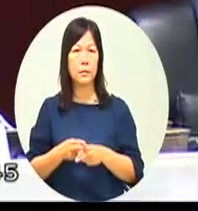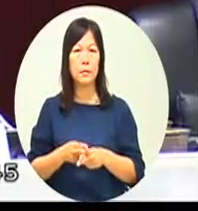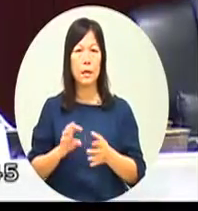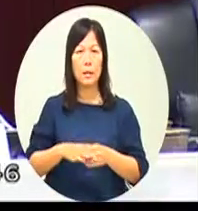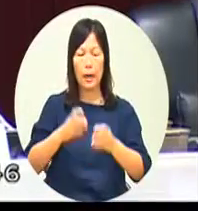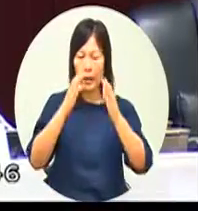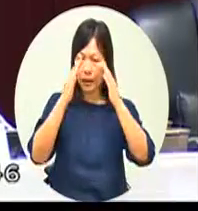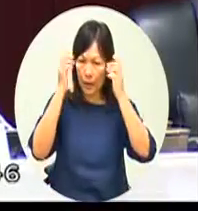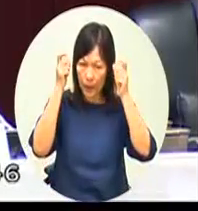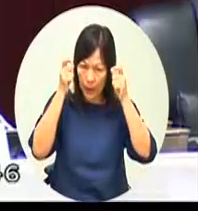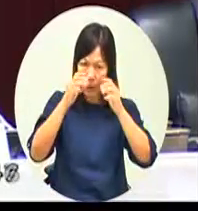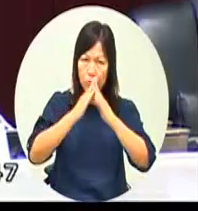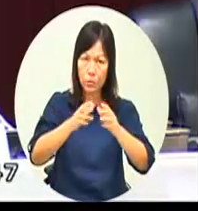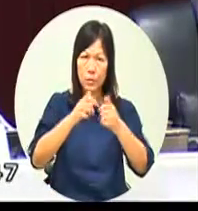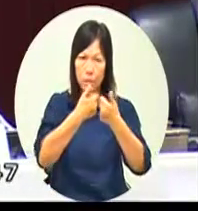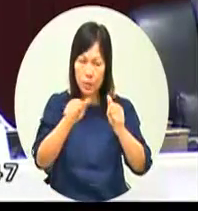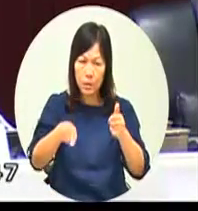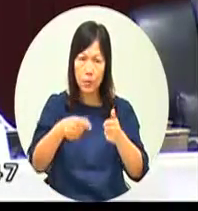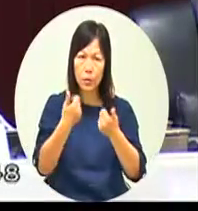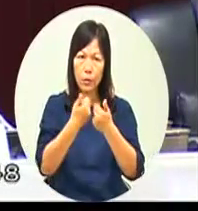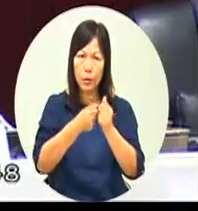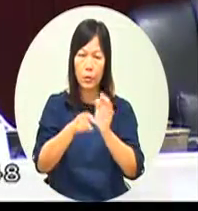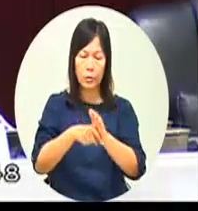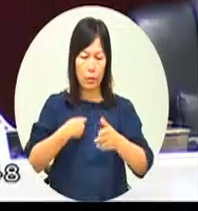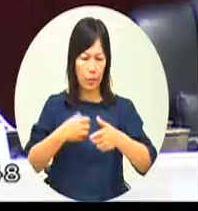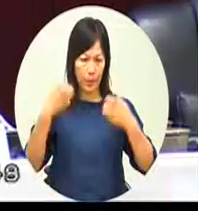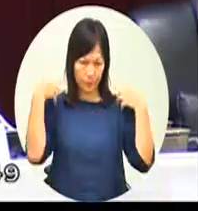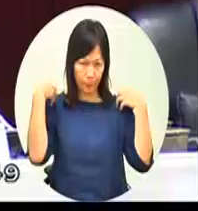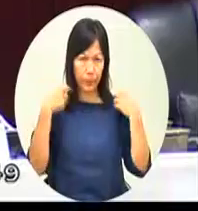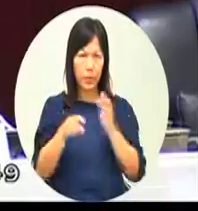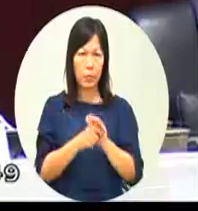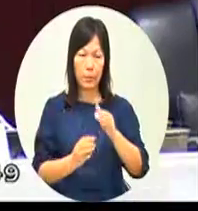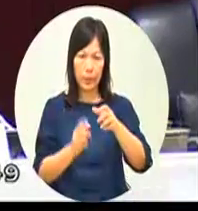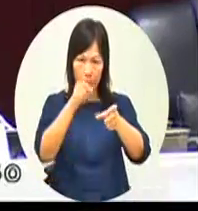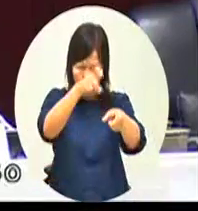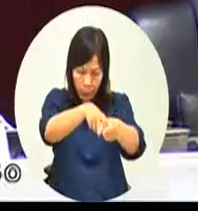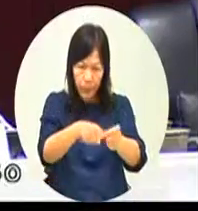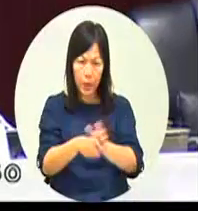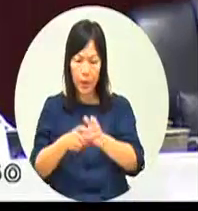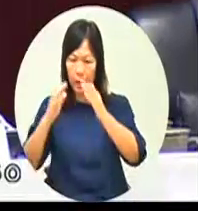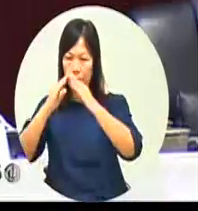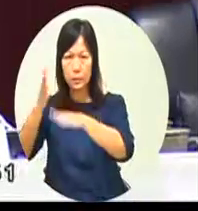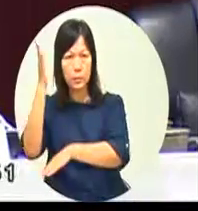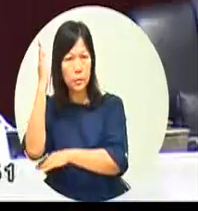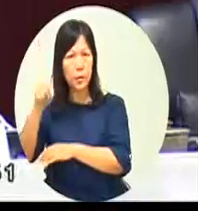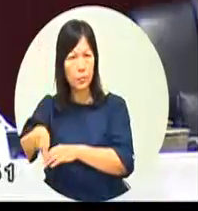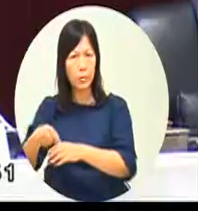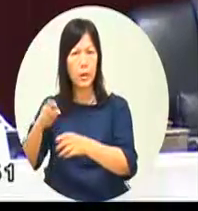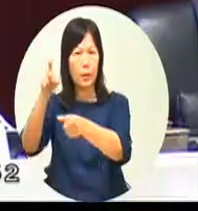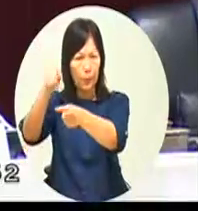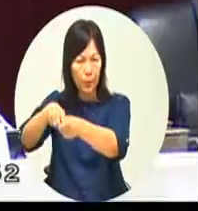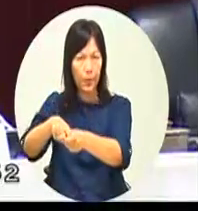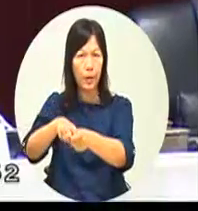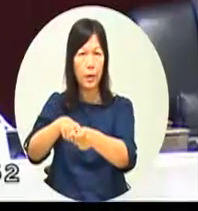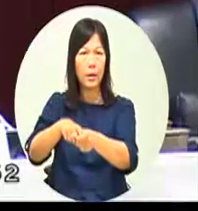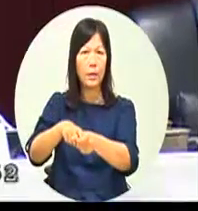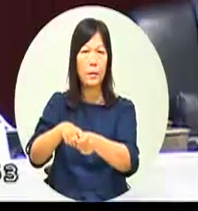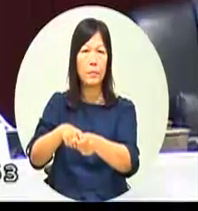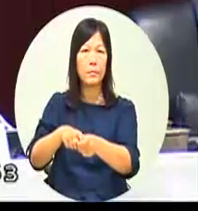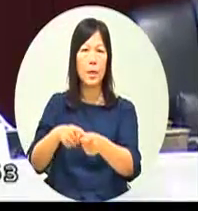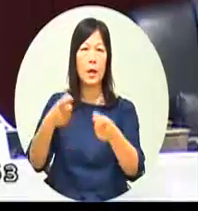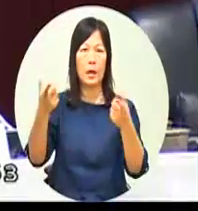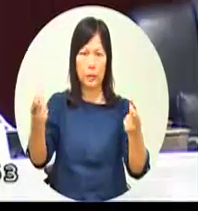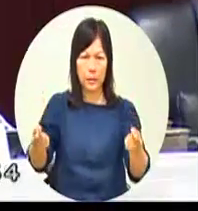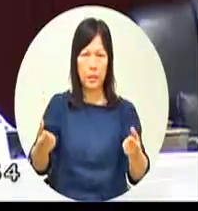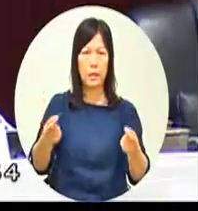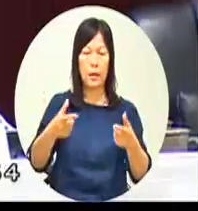高雄市议会的角度、我们的立场、我们的底线跟高雄市政府的立场、角度、底线 绝